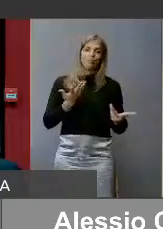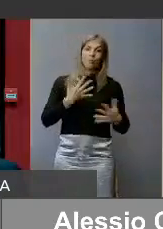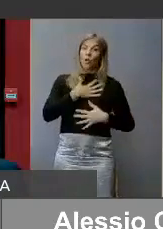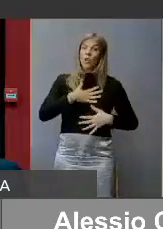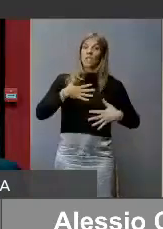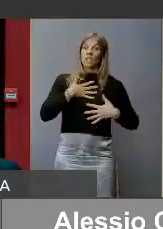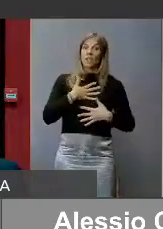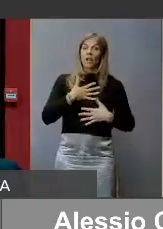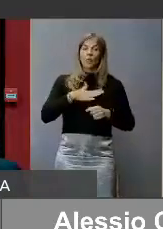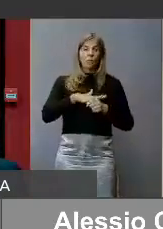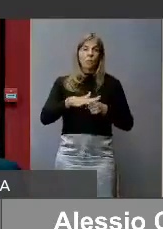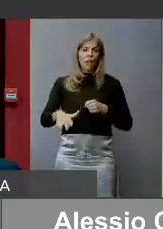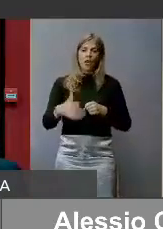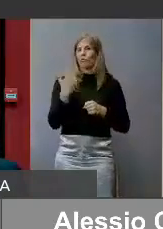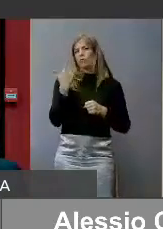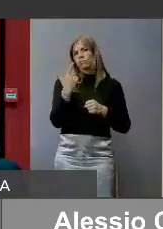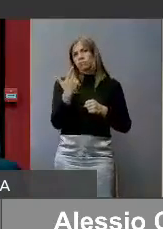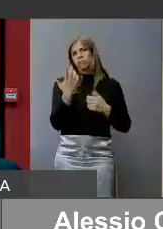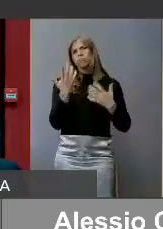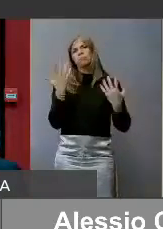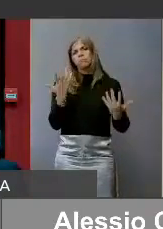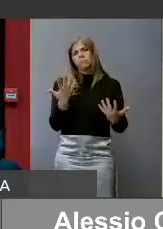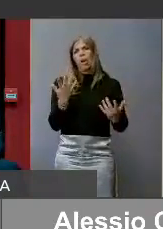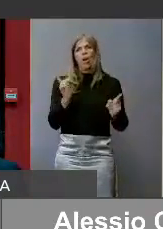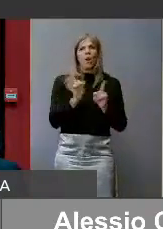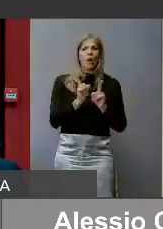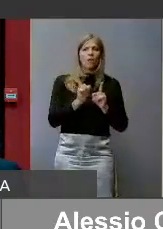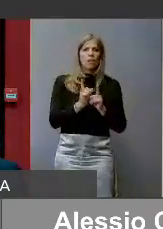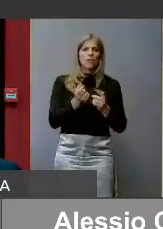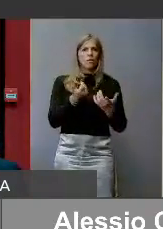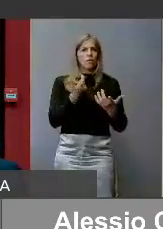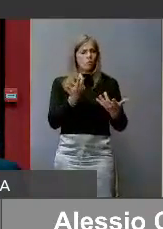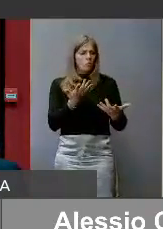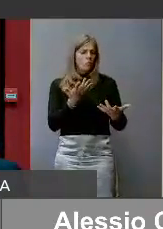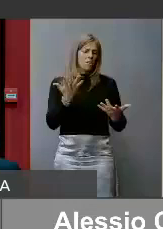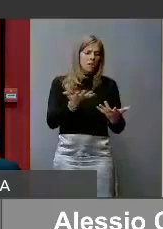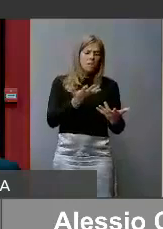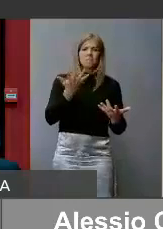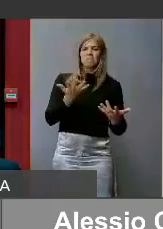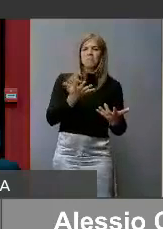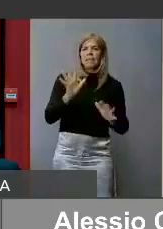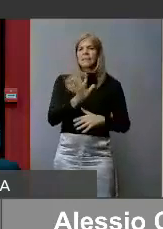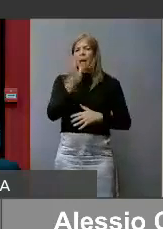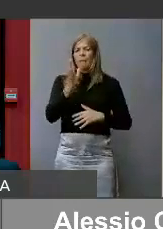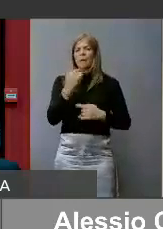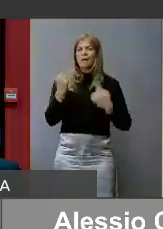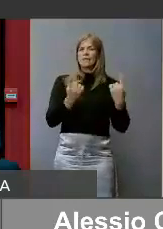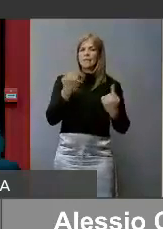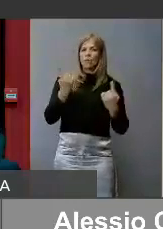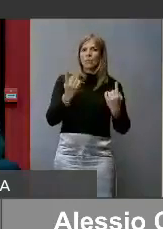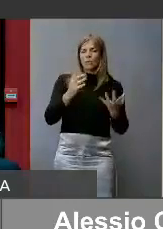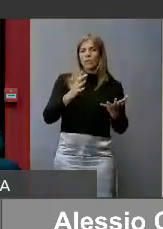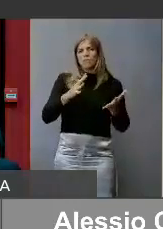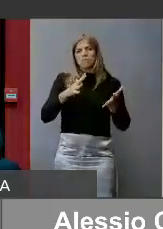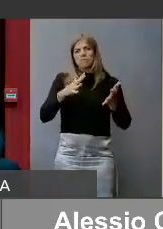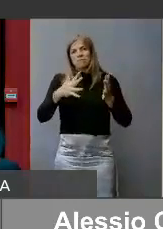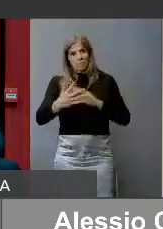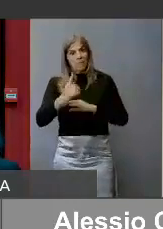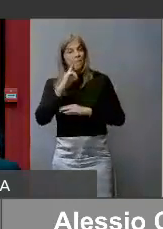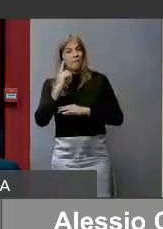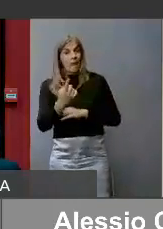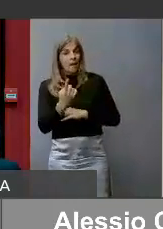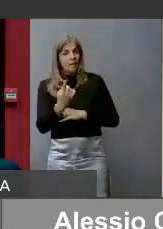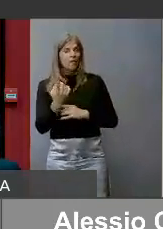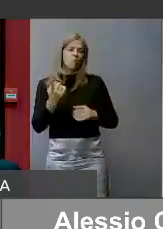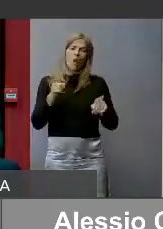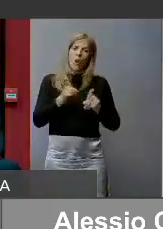ma sono numeri che ci fotografano una situazione è in miglioramento però l'invito che facciamo a tutti